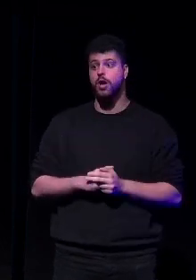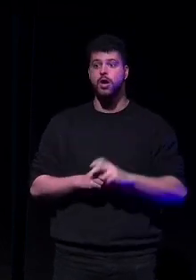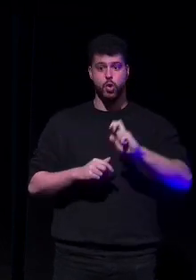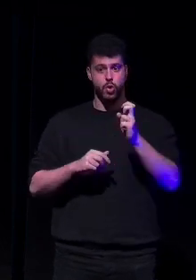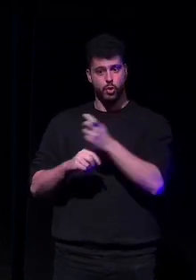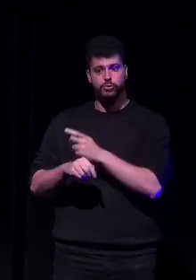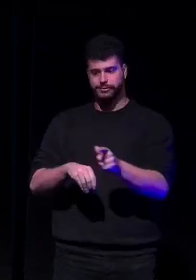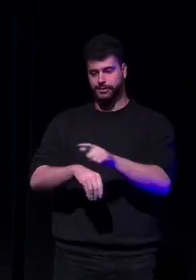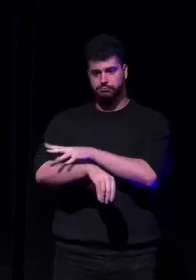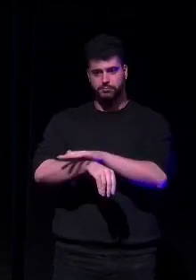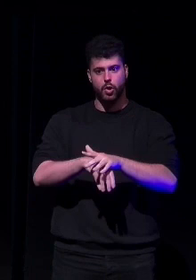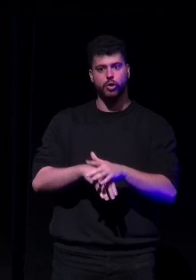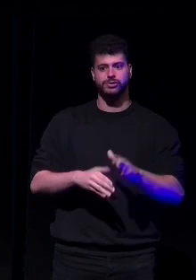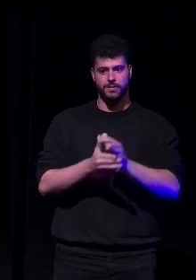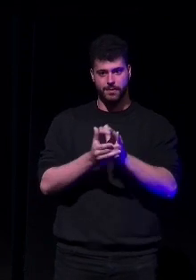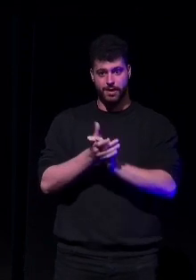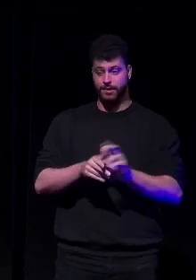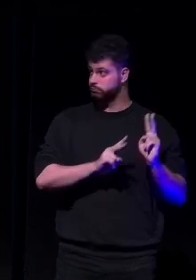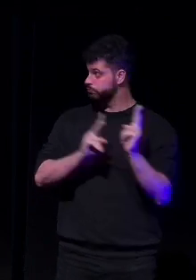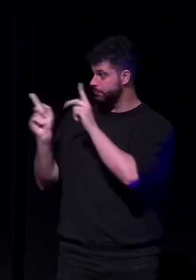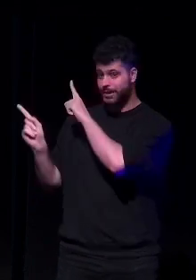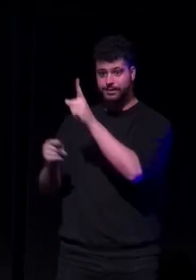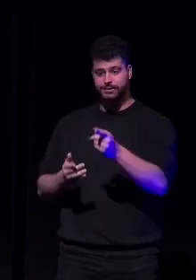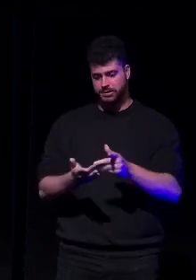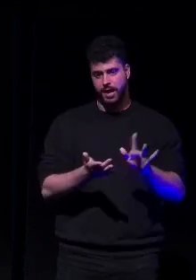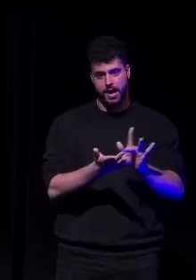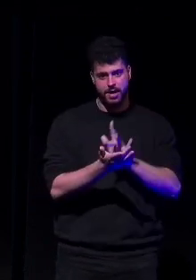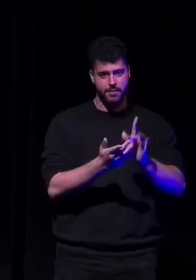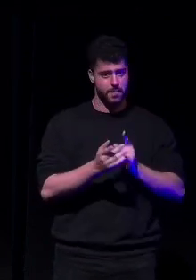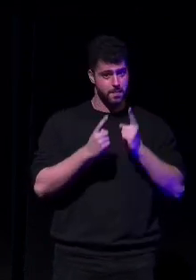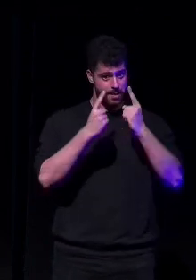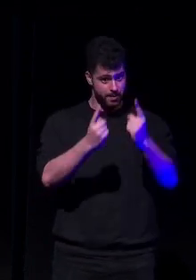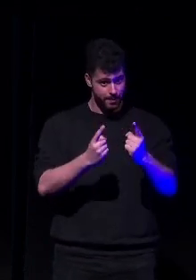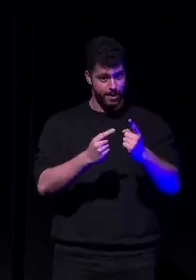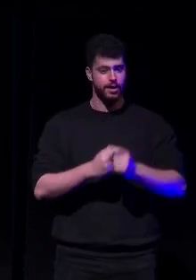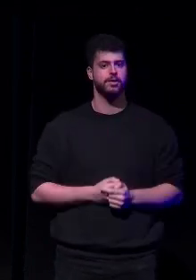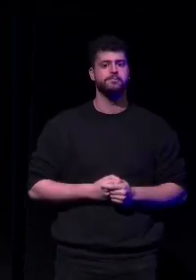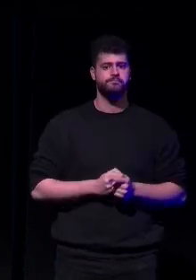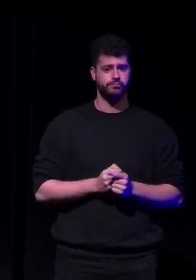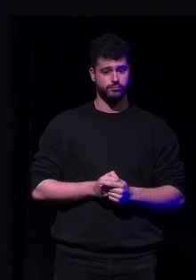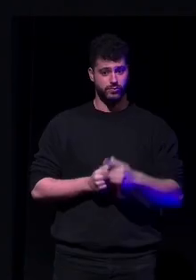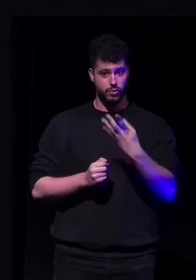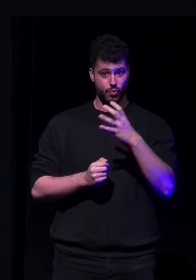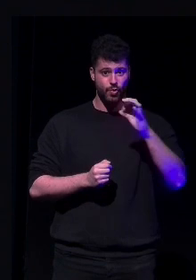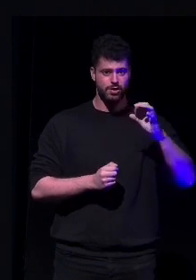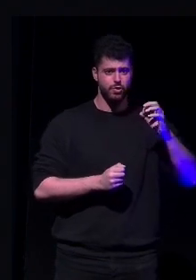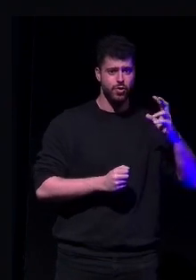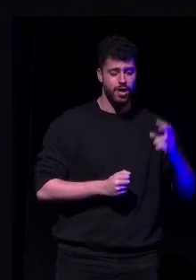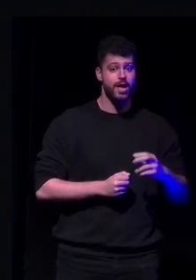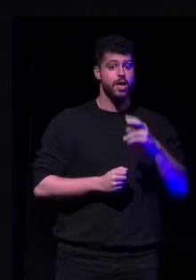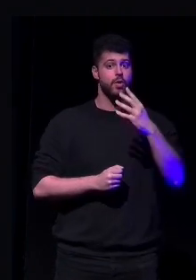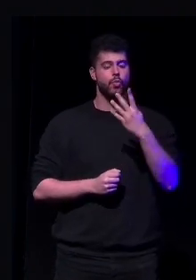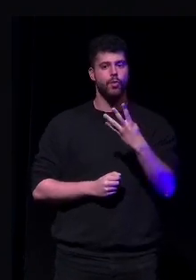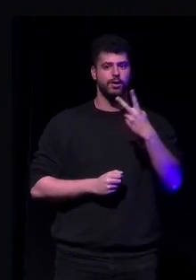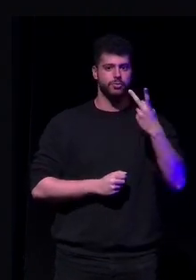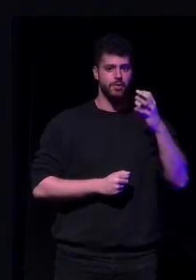les imatges d'aquesta revista Viajar. Aquesta revista és la primera revista espanyola de viatges amb 420.000 lectors. Va